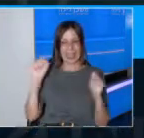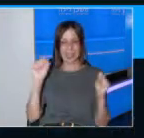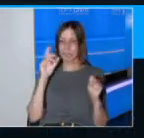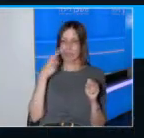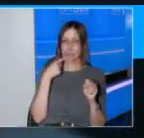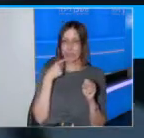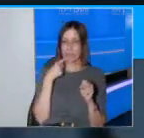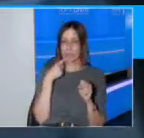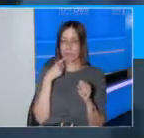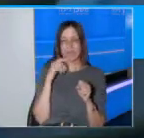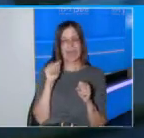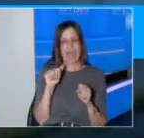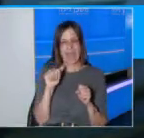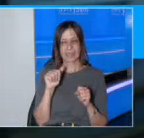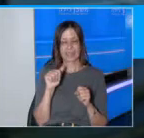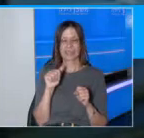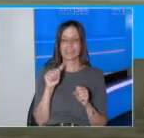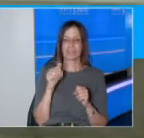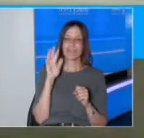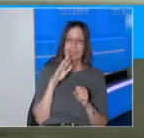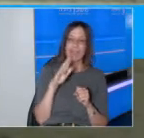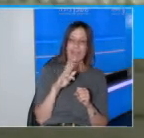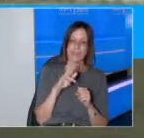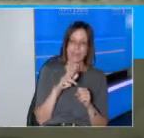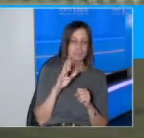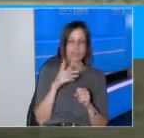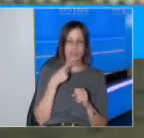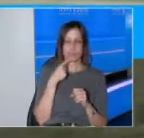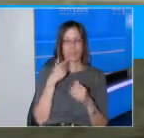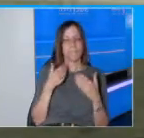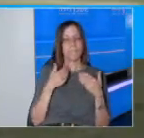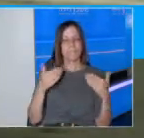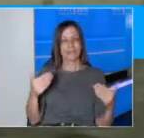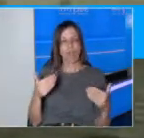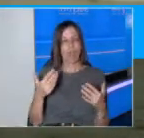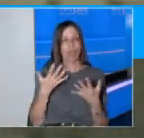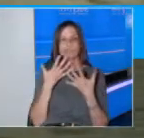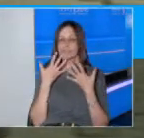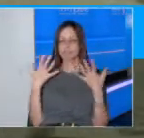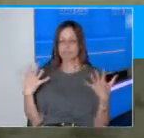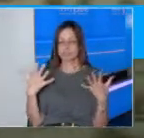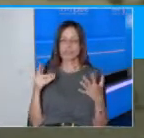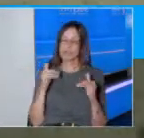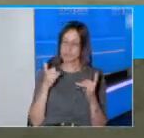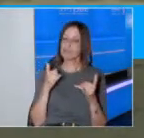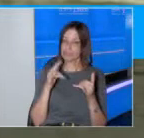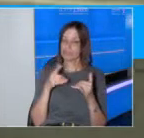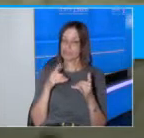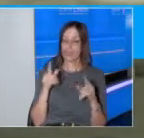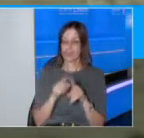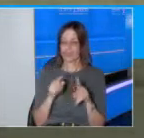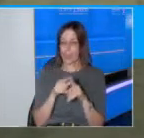קוראים Unprecedented Verification and Monitoring, כלומר פיקוח חסר תקדים. אני מסכים, אבל אותו